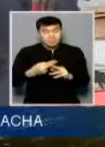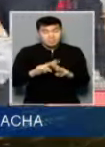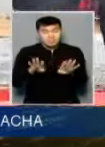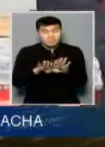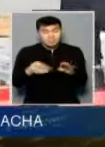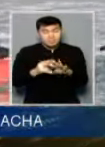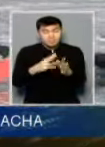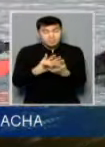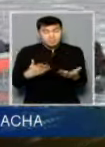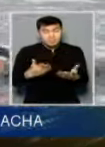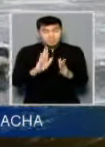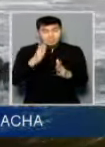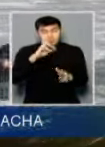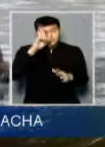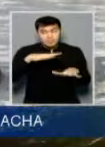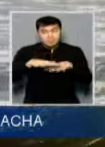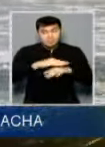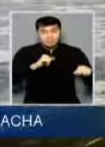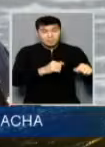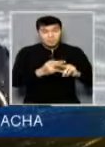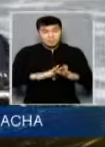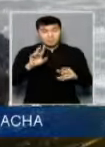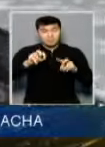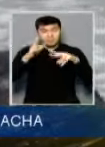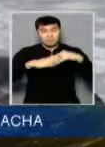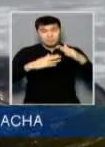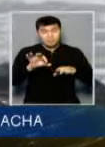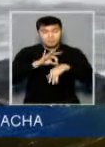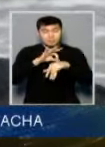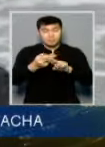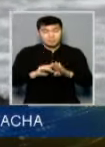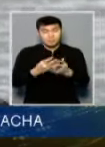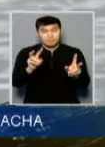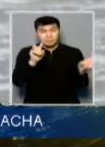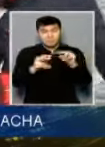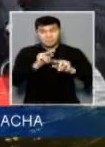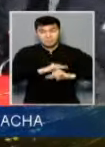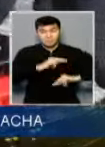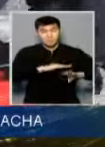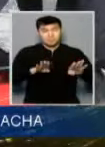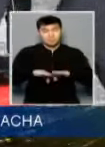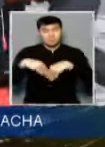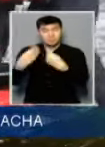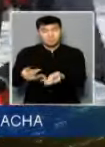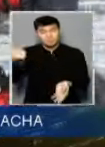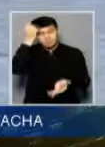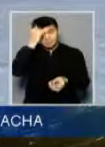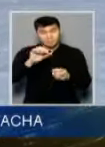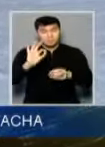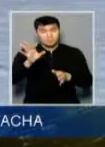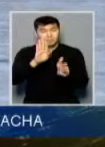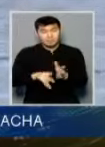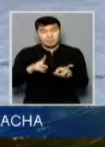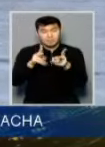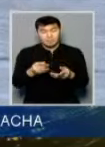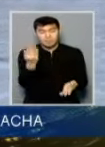Как говорится, береженого Бог бережет. В ходе рейда специалисты провели разъяснительную работу среди населения и вручили памятки с правилами